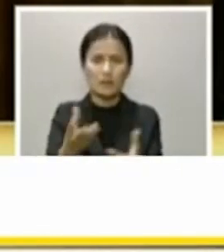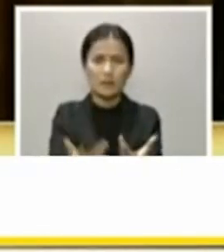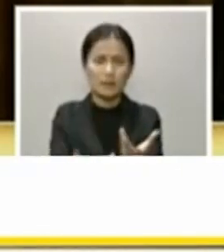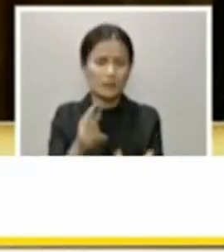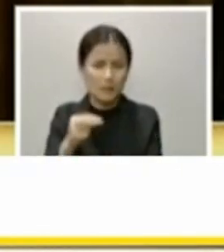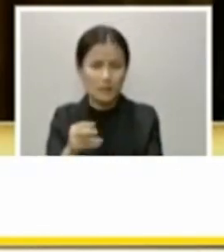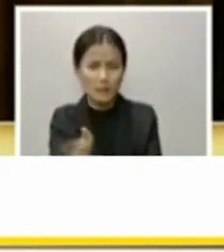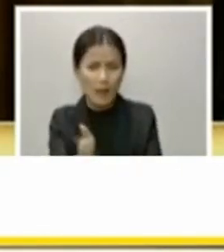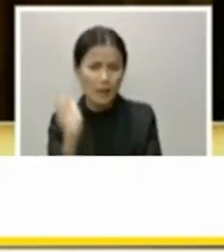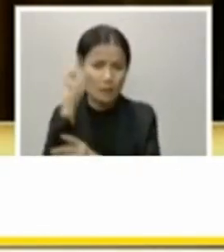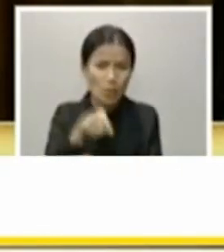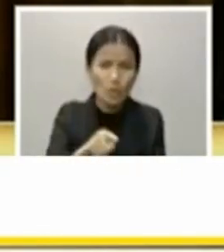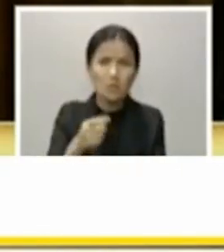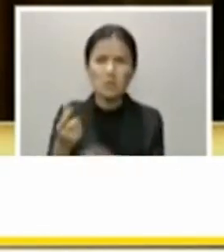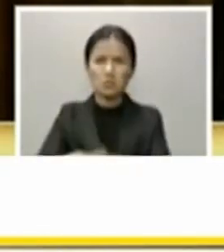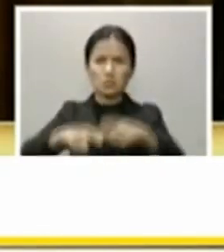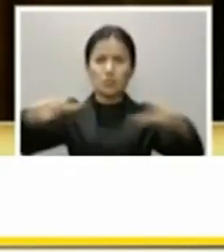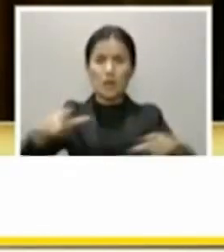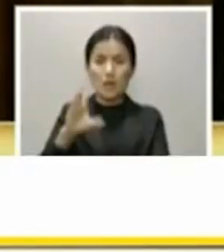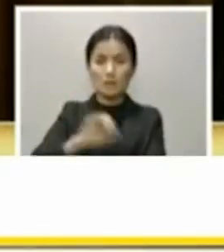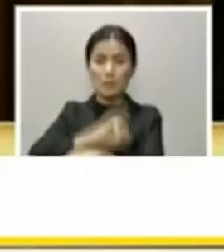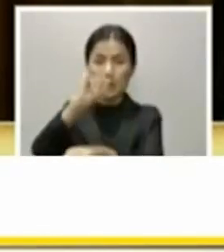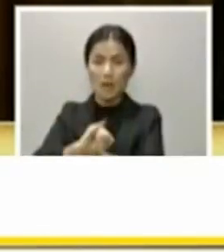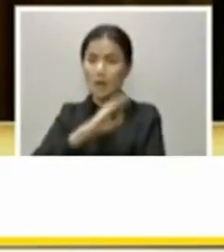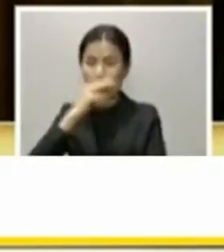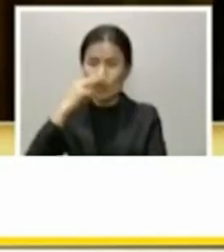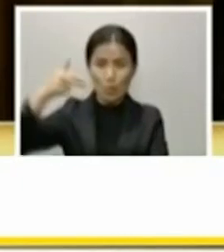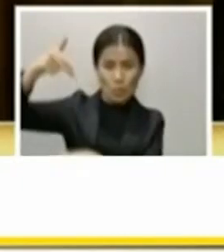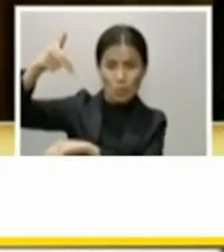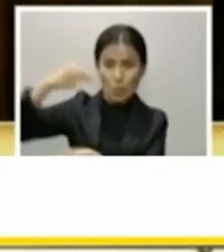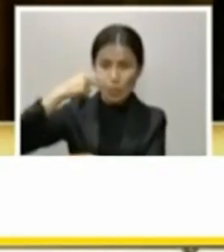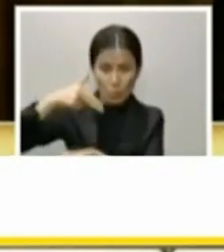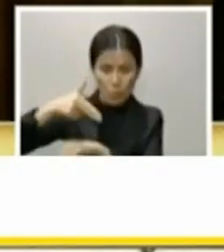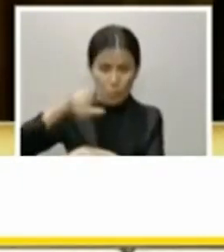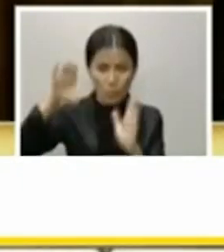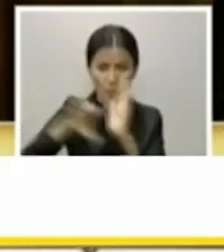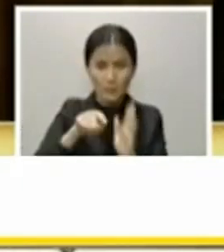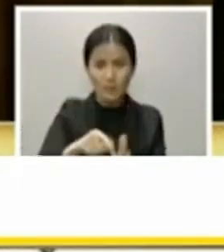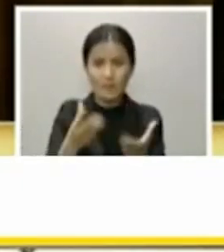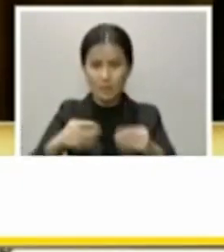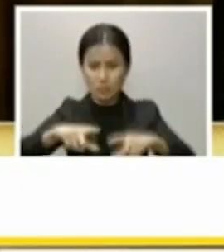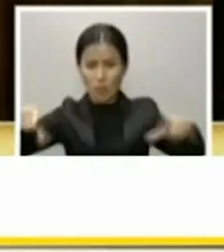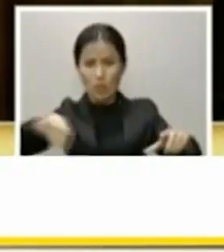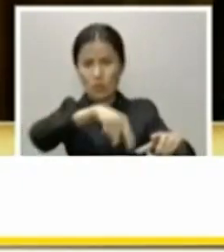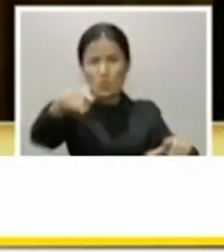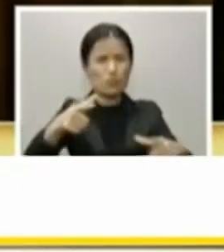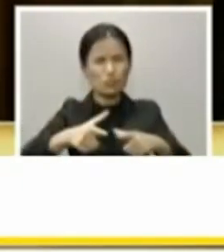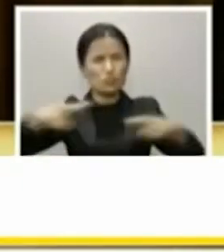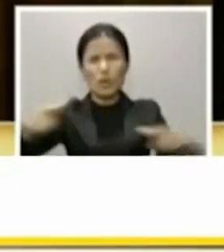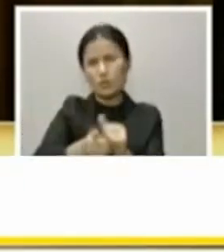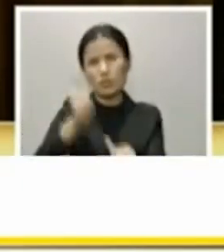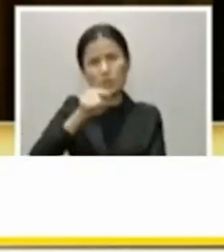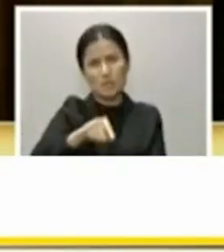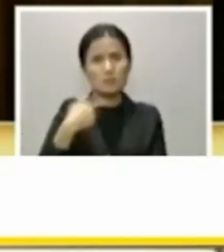ใหญ่ทั้งหมดที่50ไร่ถ้าไปดูในแผนที่ภาพถ่ายอากาศตอนนั้นก็ถือเป็นที่ดินที่ถือว่าเป็นผืนใหญ่ที่สุดในตรงนั้นนะแล้